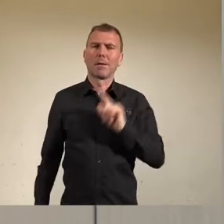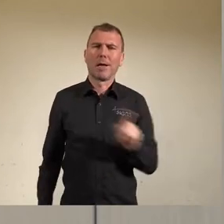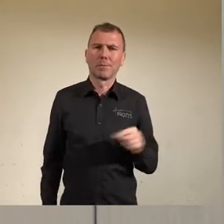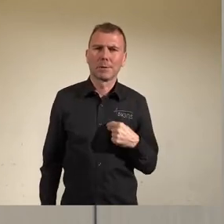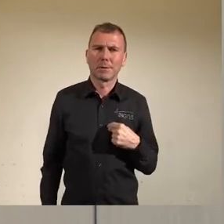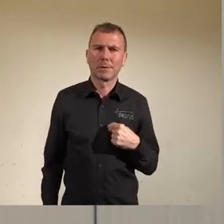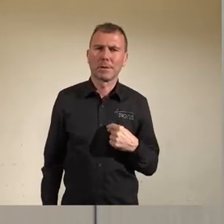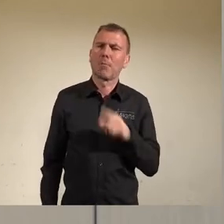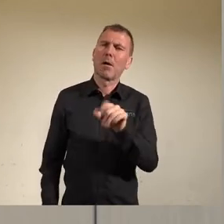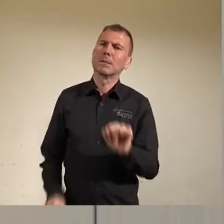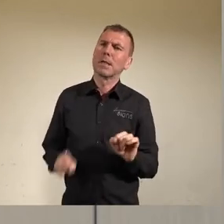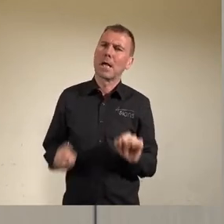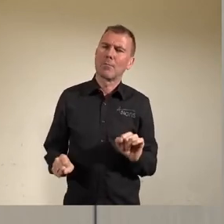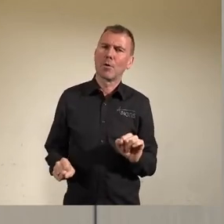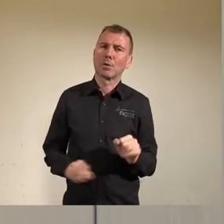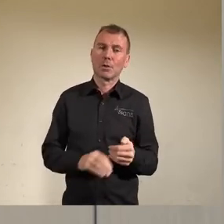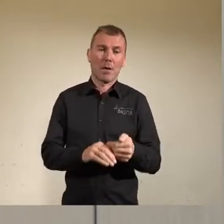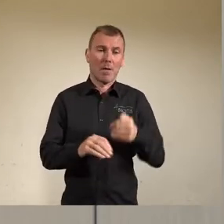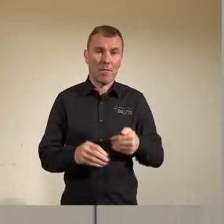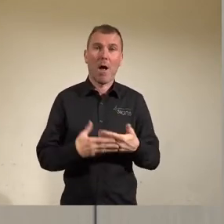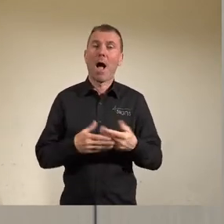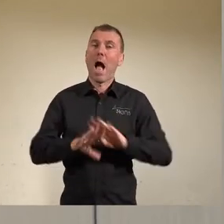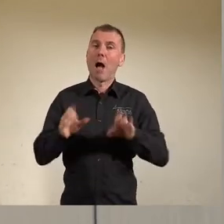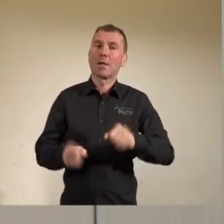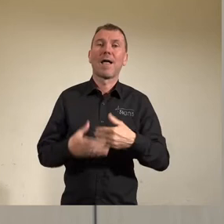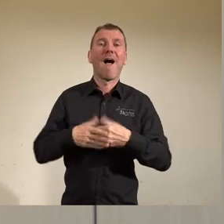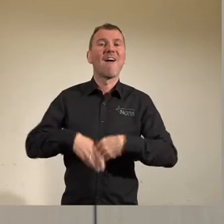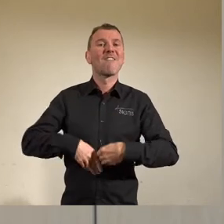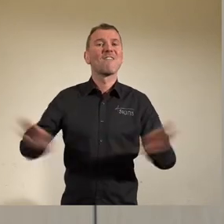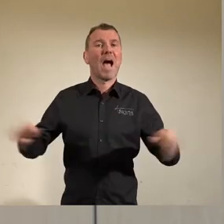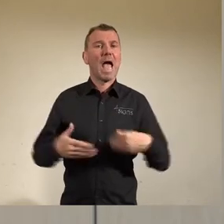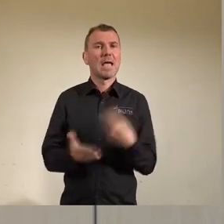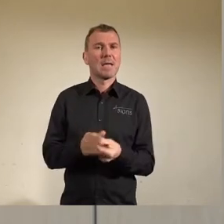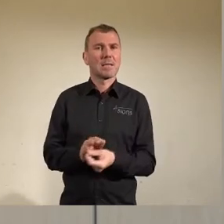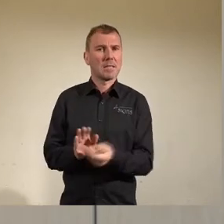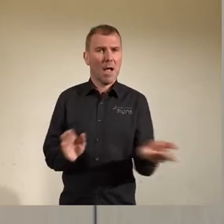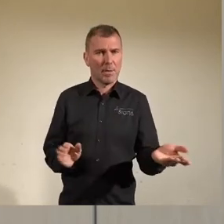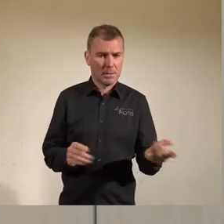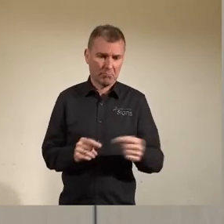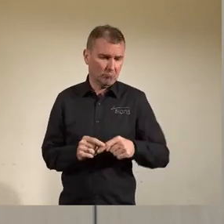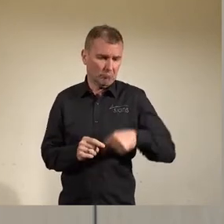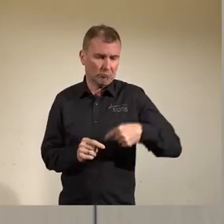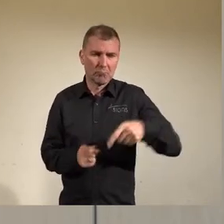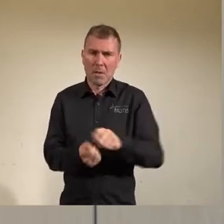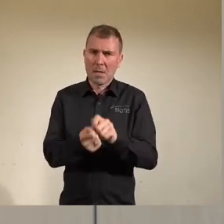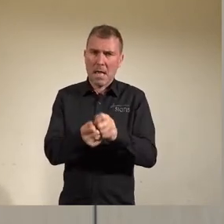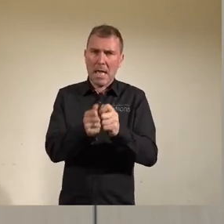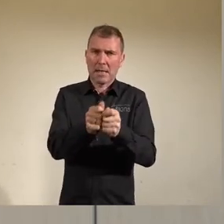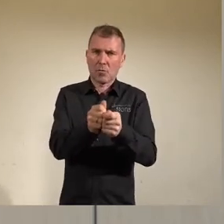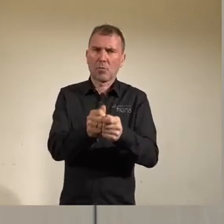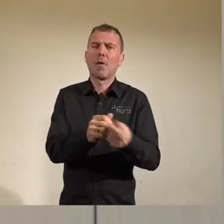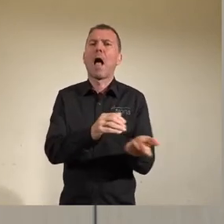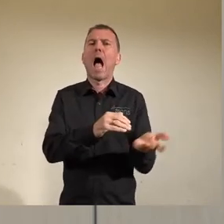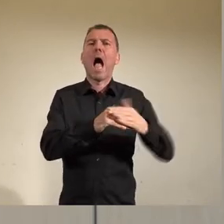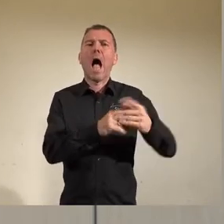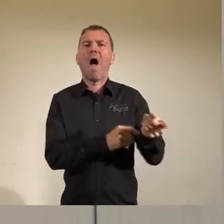wir vor einer Freigabe des Haushaltes möglicherweise auch im weiteren Vollzug des Haushaltes